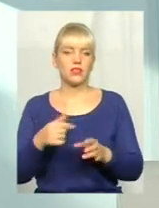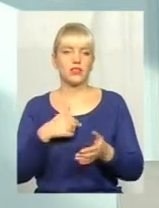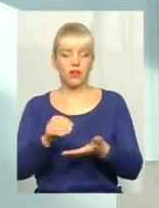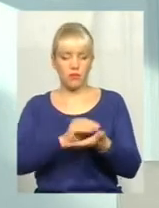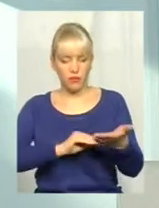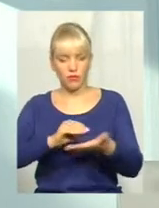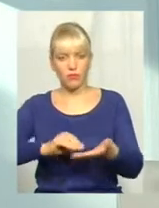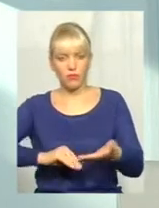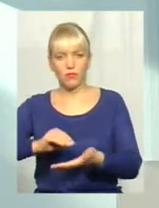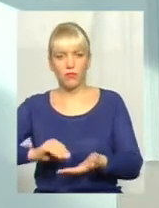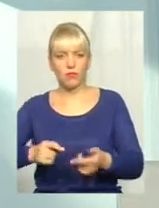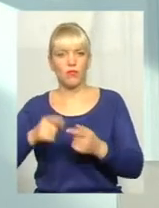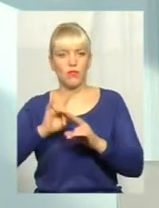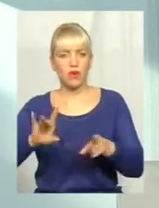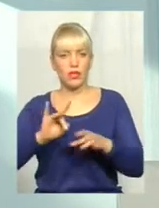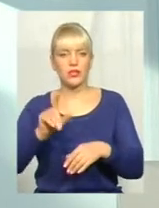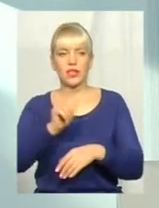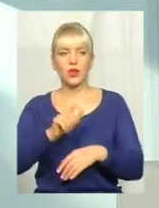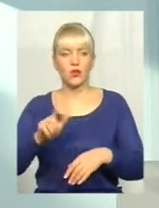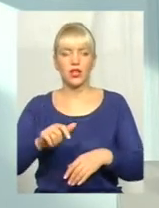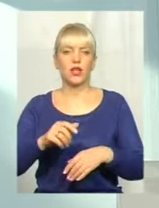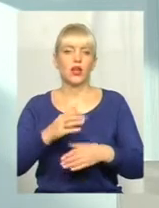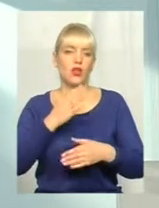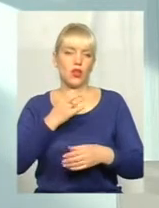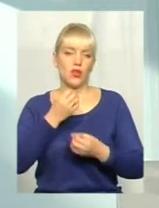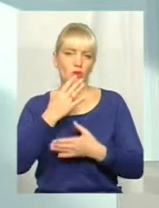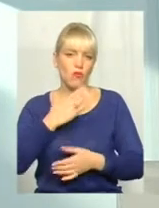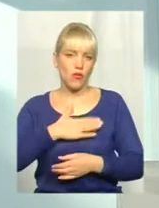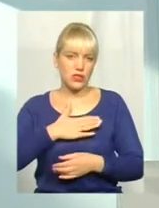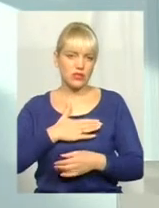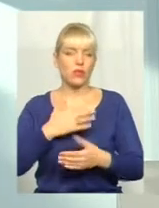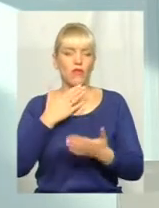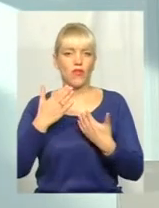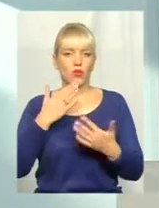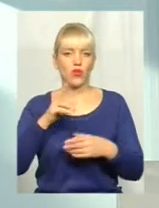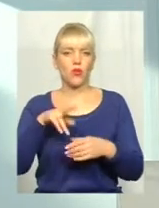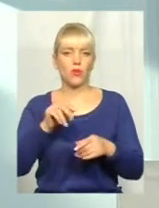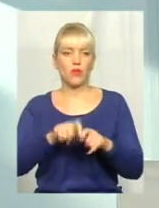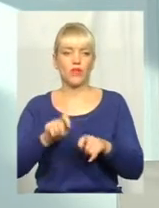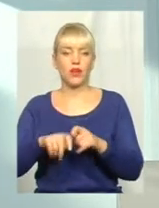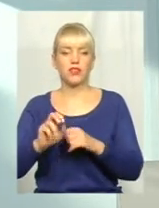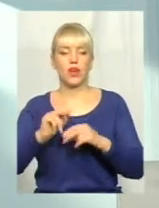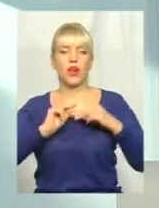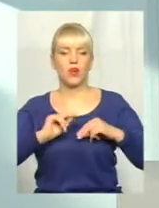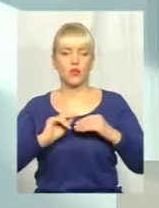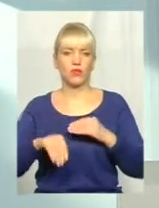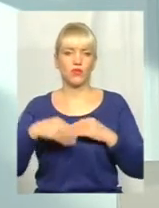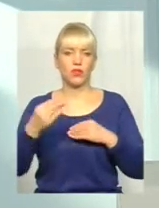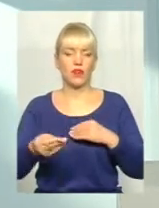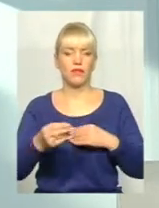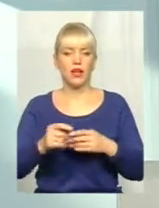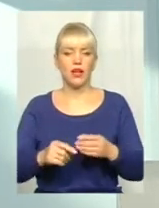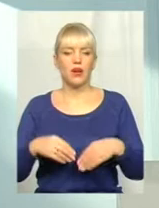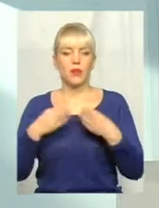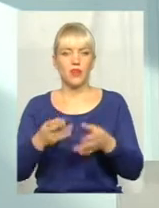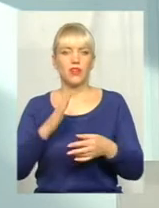люди доволі таки доброзичливо ставляться до перевіряючих. А в роботодавець приносить на наше питання,